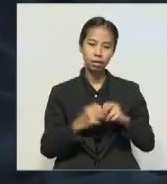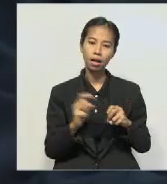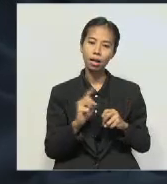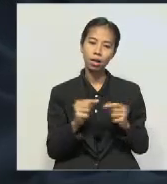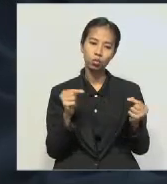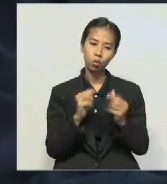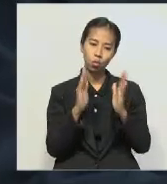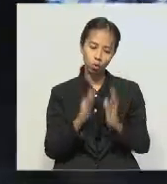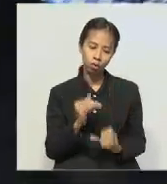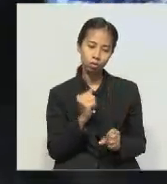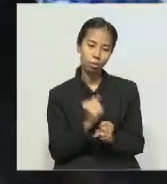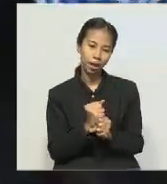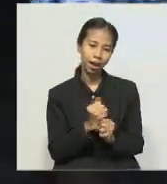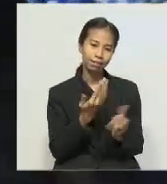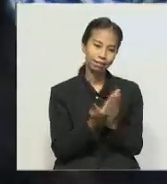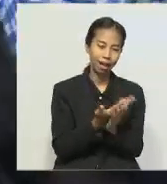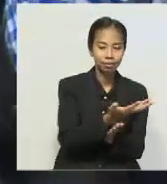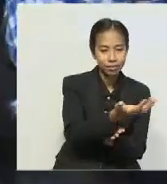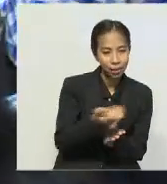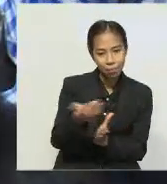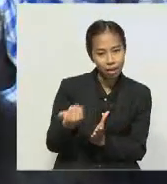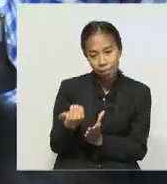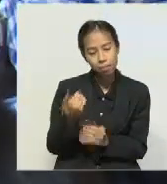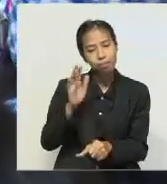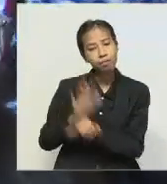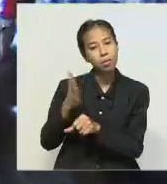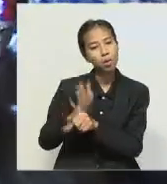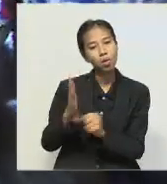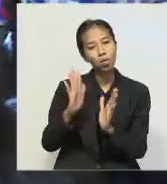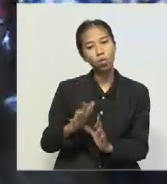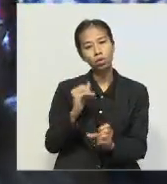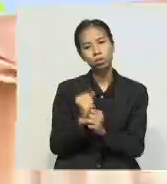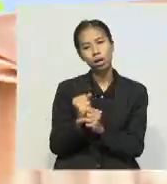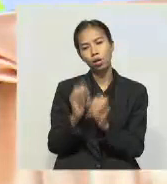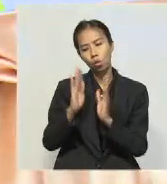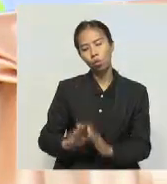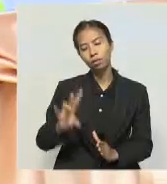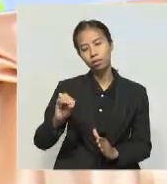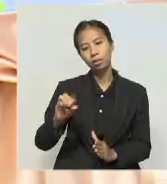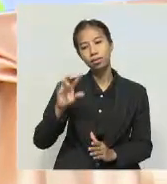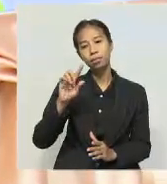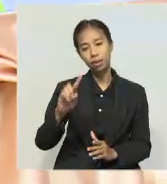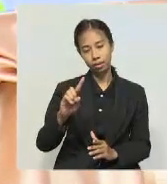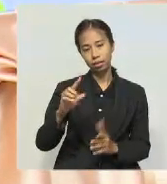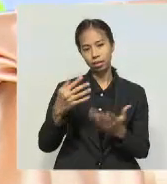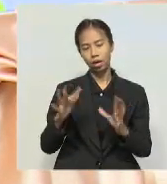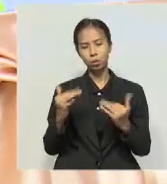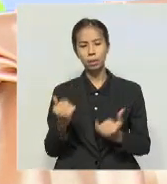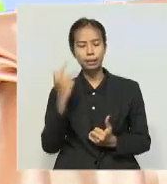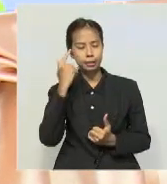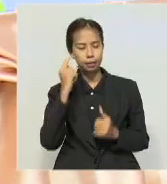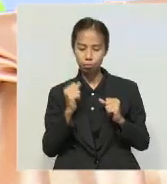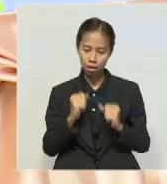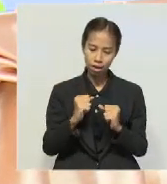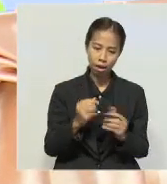องเจ้าหน้าที่ที่จัดเก็บที่ยังไม่เพียงพอก็คือว่ามีเจ้าหน้าที่เพียงแค่71คนเท่านั้นก็เลยพยายามหาแนวท